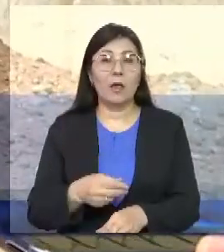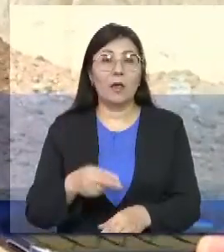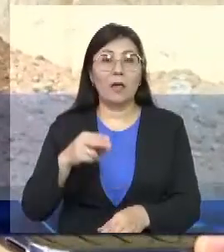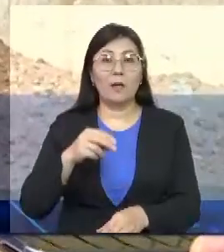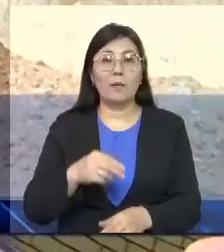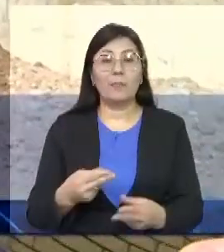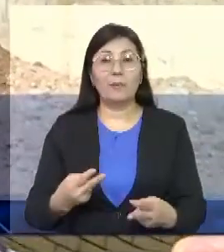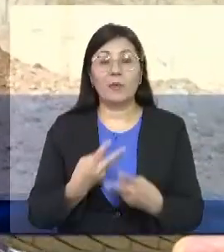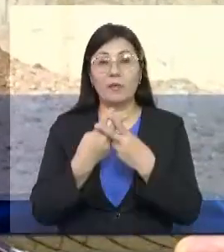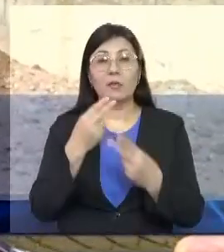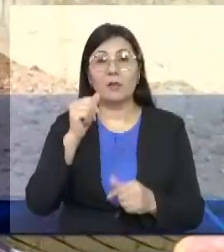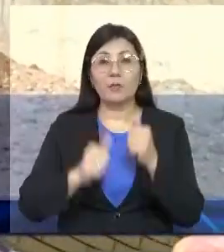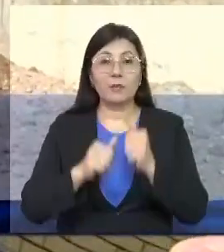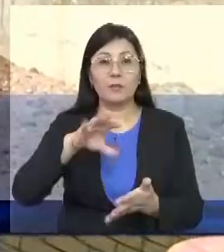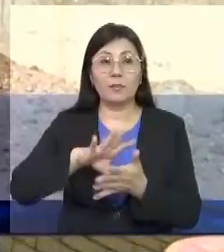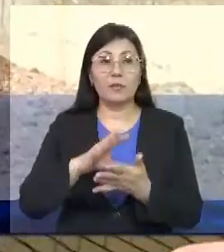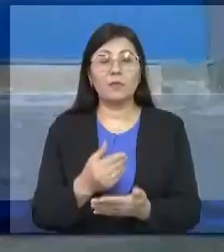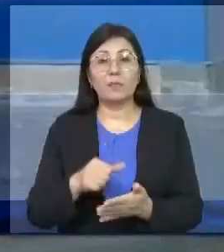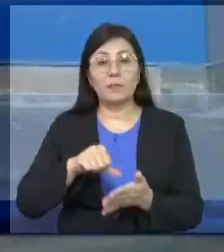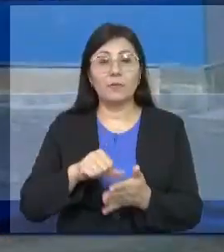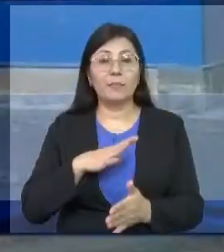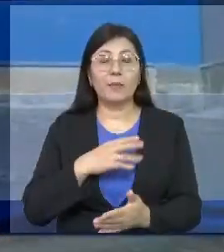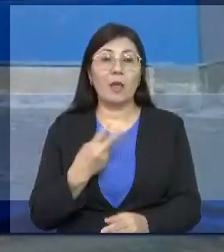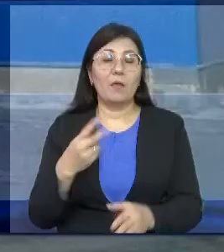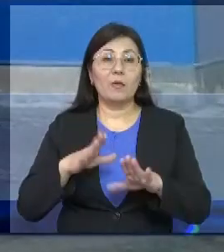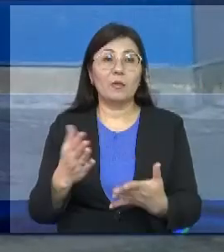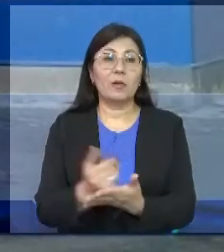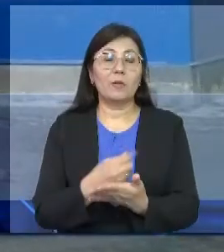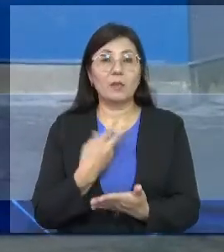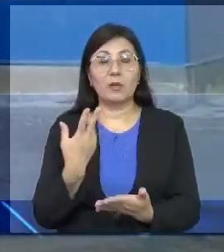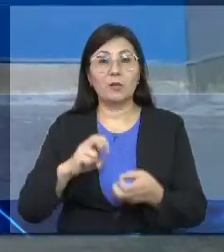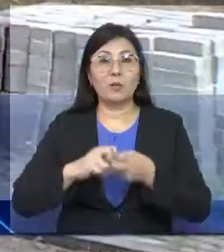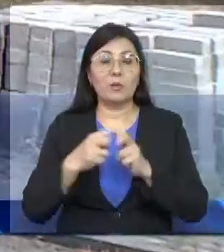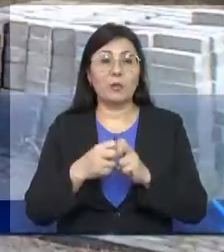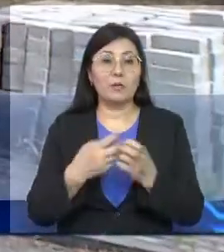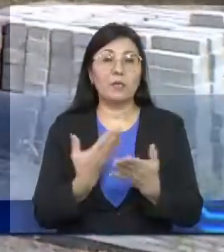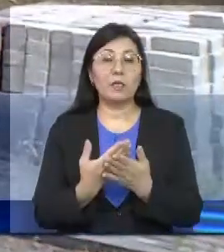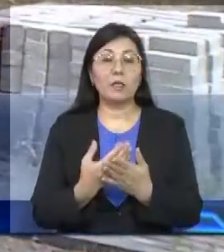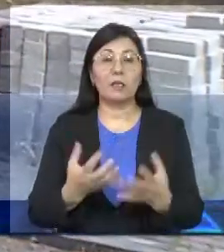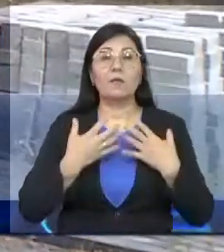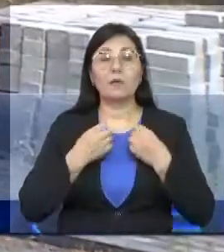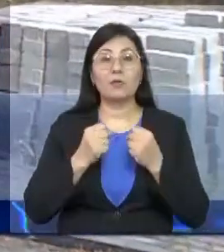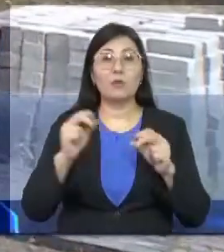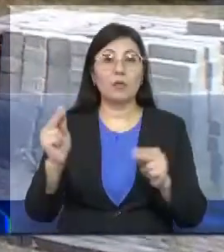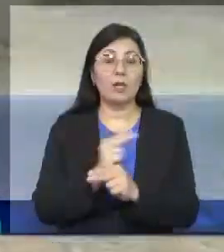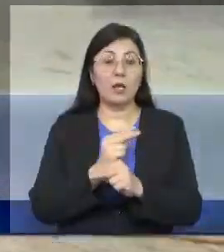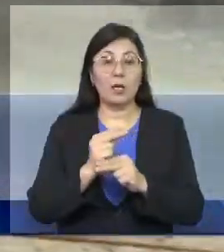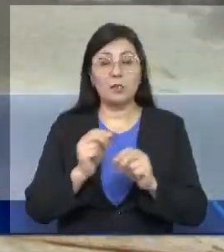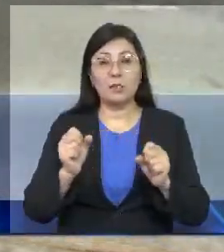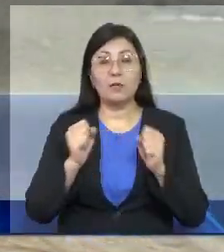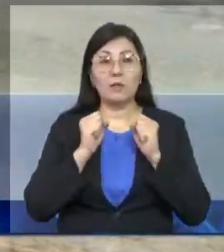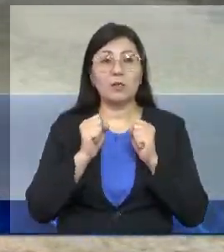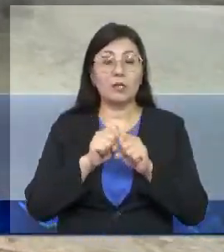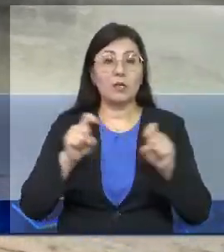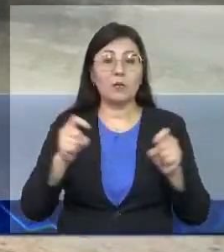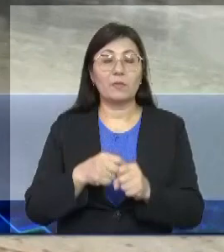и по позиции театра мы заняли второе место. Имеется в Батамше еще один проблемный долгострой – физкультурно-оздоровительный комплекс. Возводить его начали 5 лет